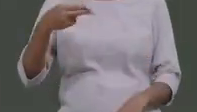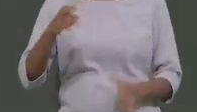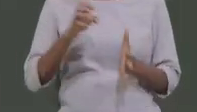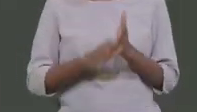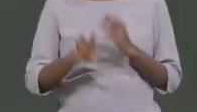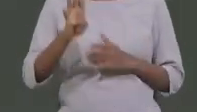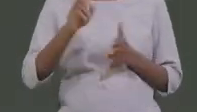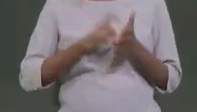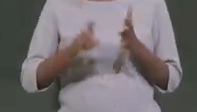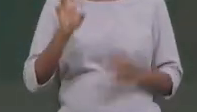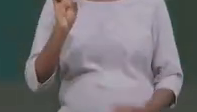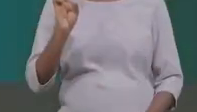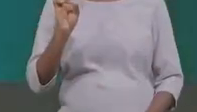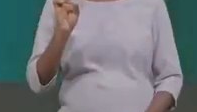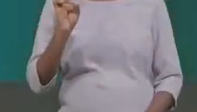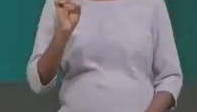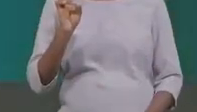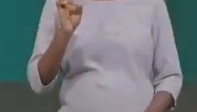Éphésiens chapitre 4, verset 7.